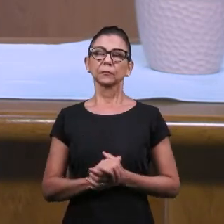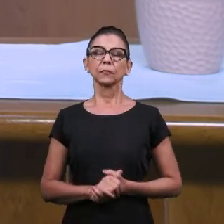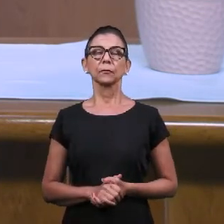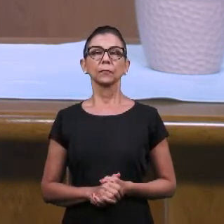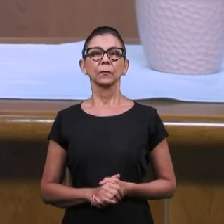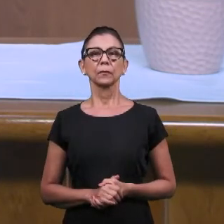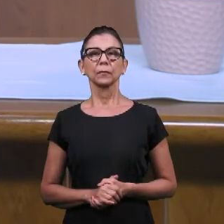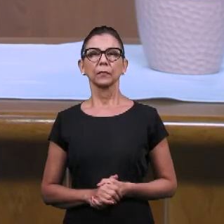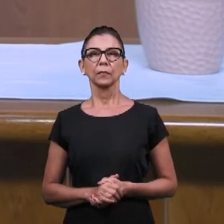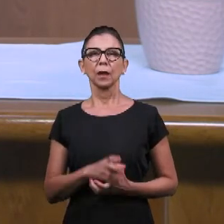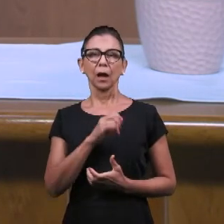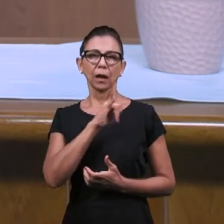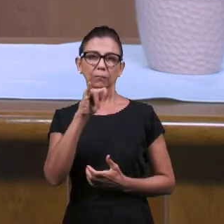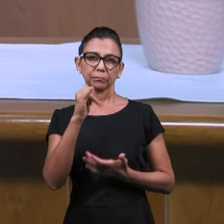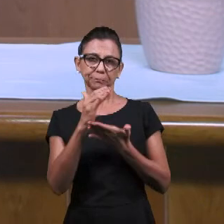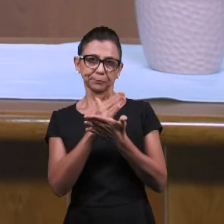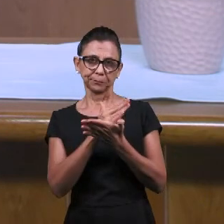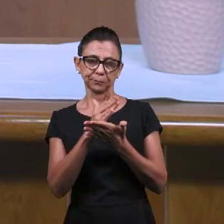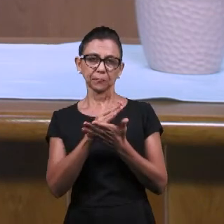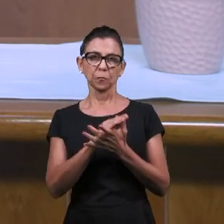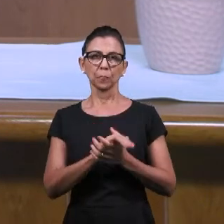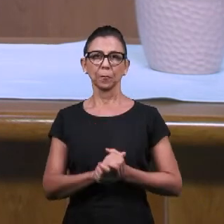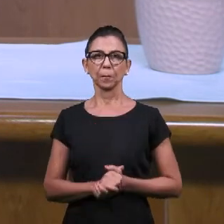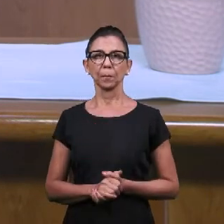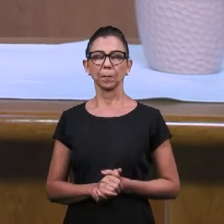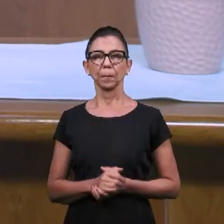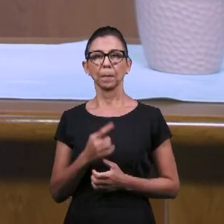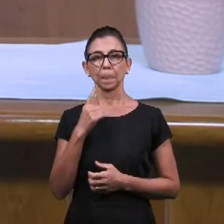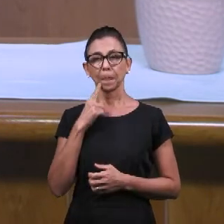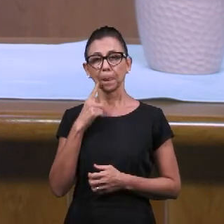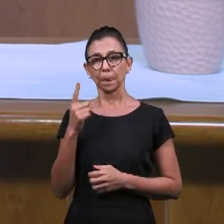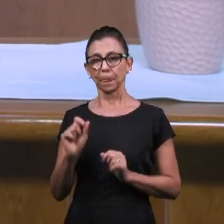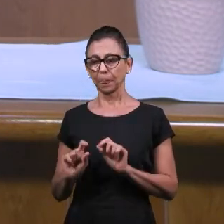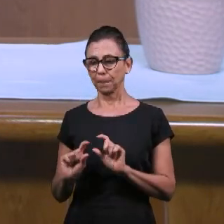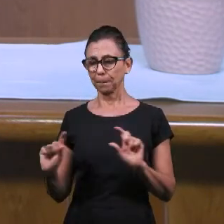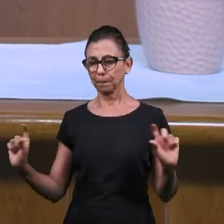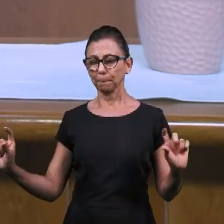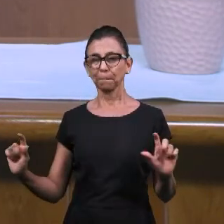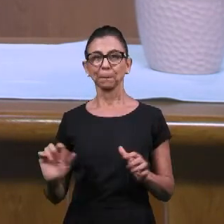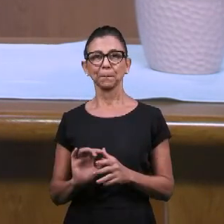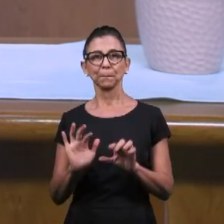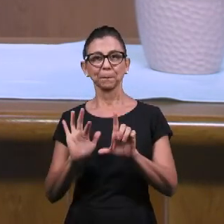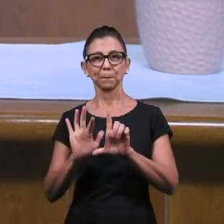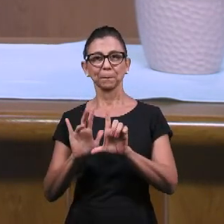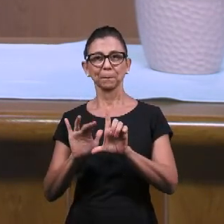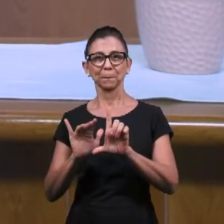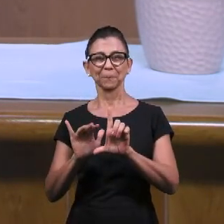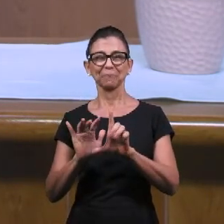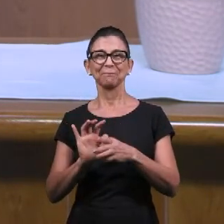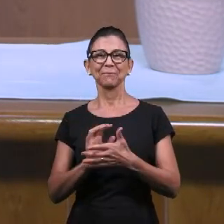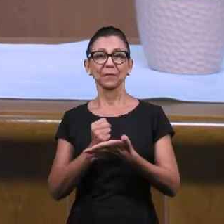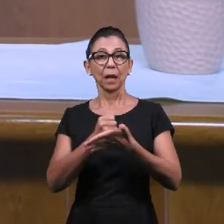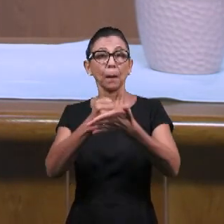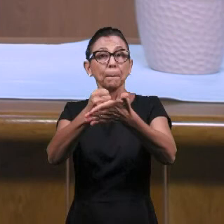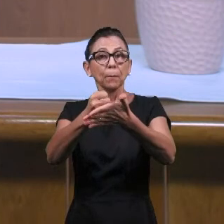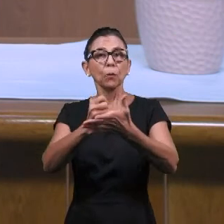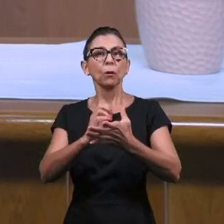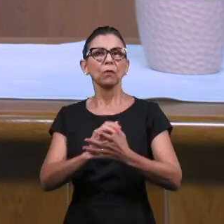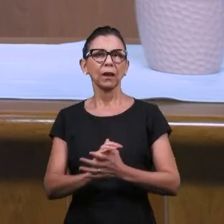Наше богослужение закончено. Мы хотели сказать, что сейчас на